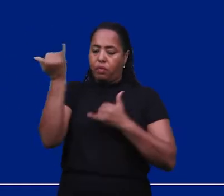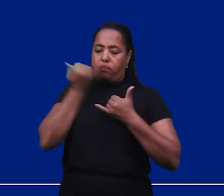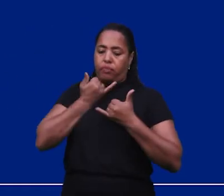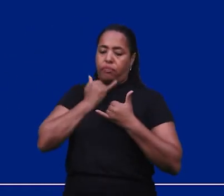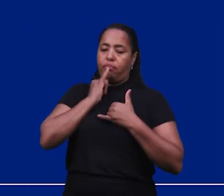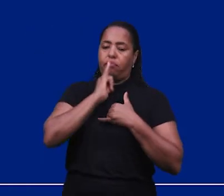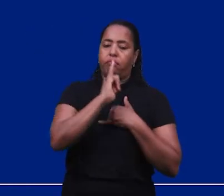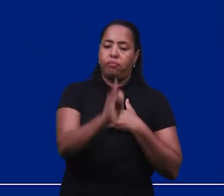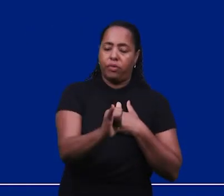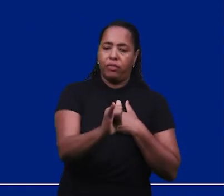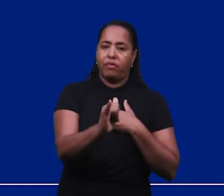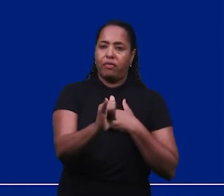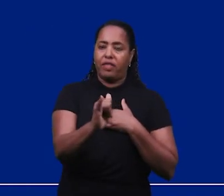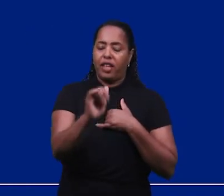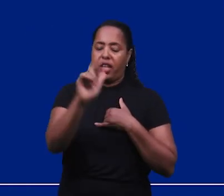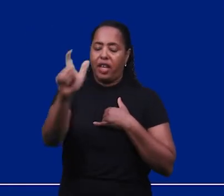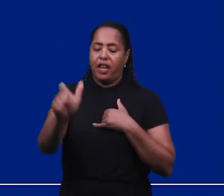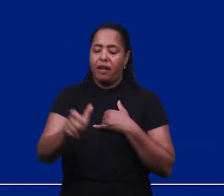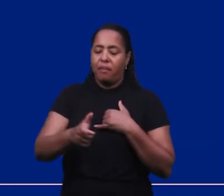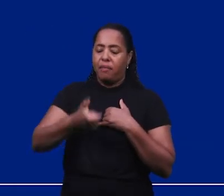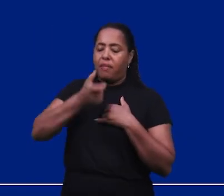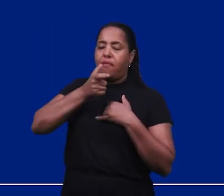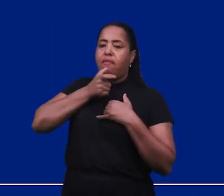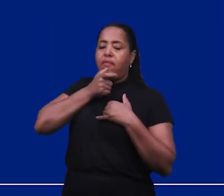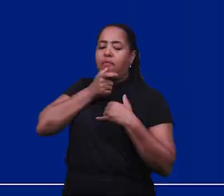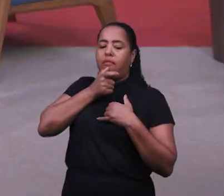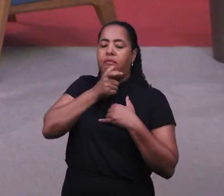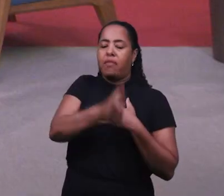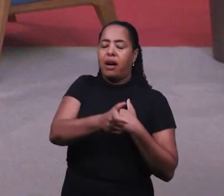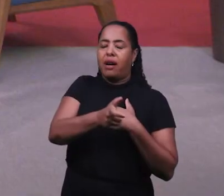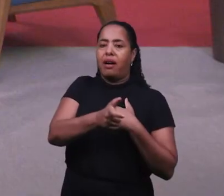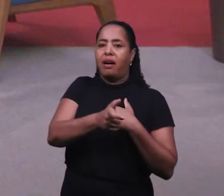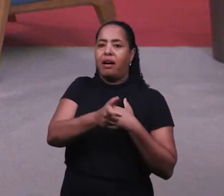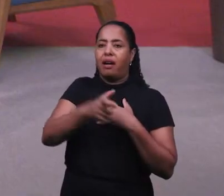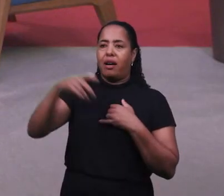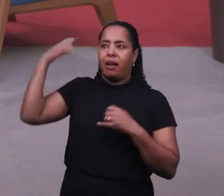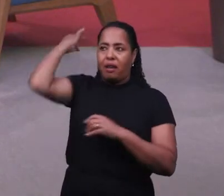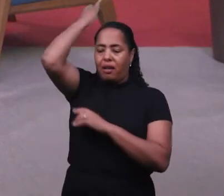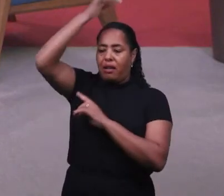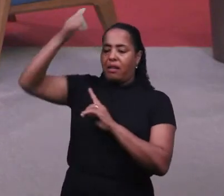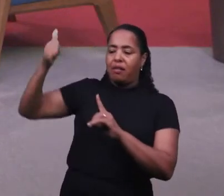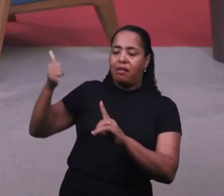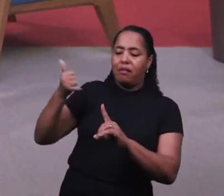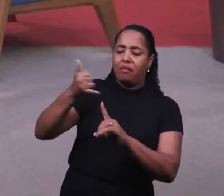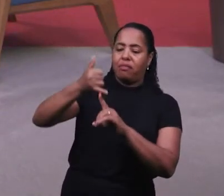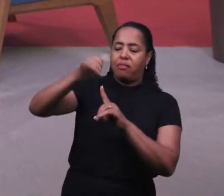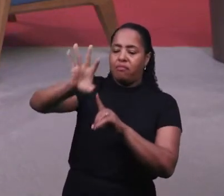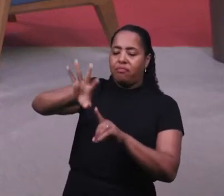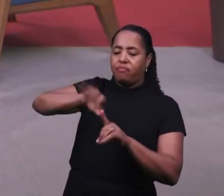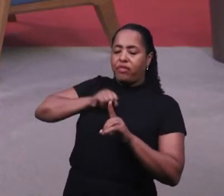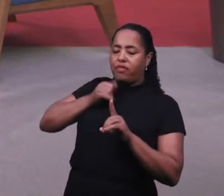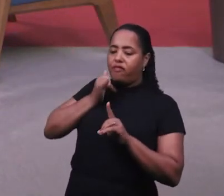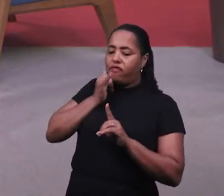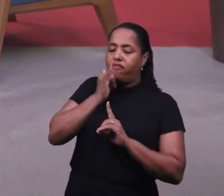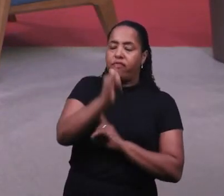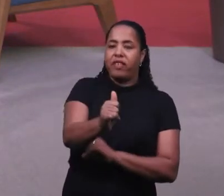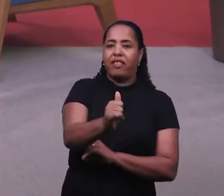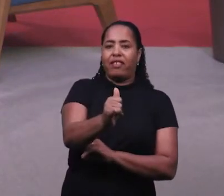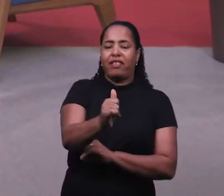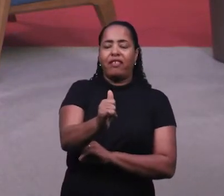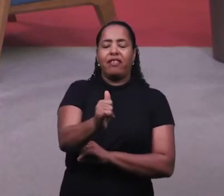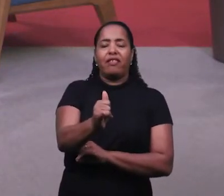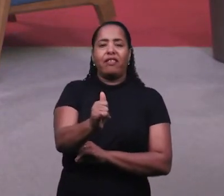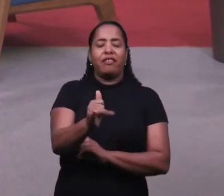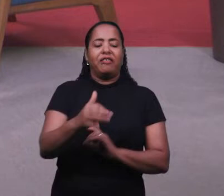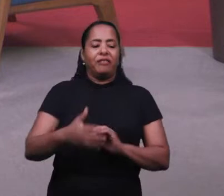et sa parole était dans ma bouche. Donc, quelle est cette caractéristique de la fin du royaume